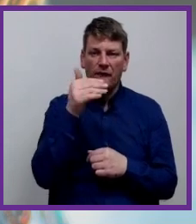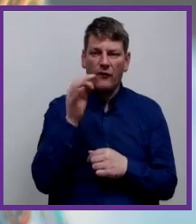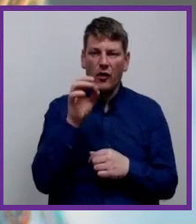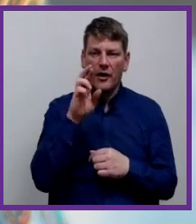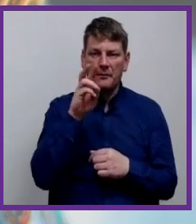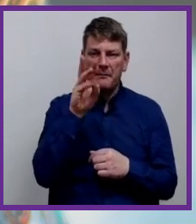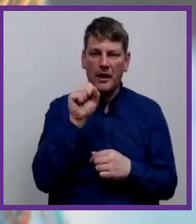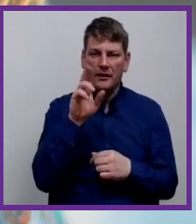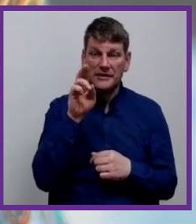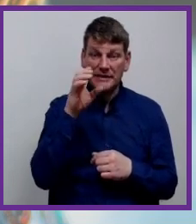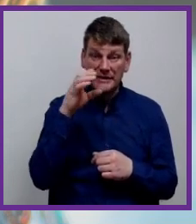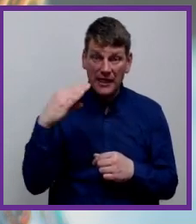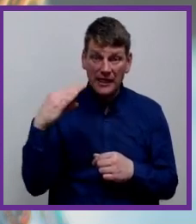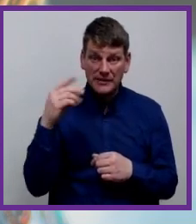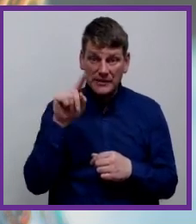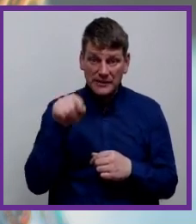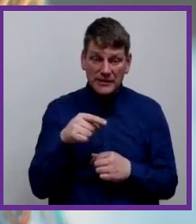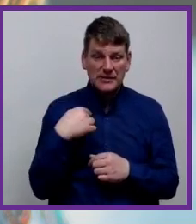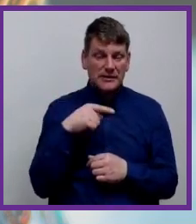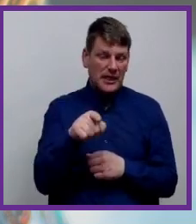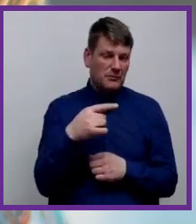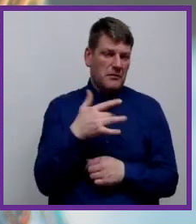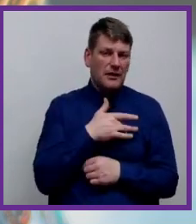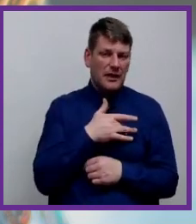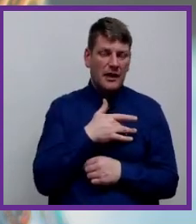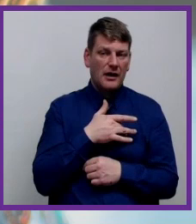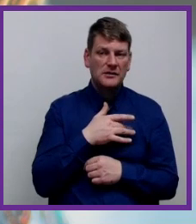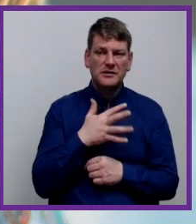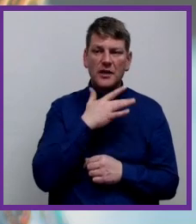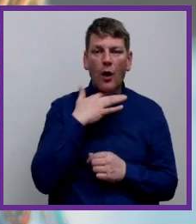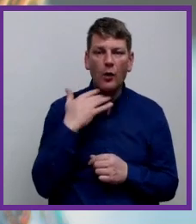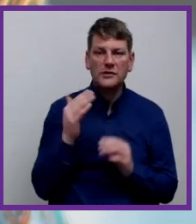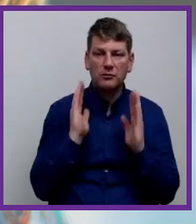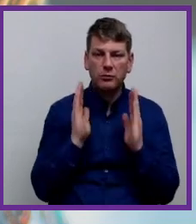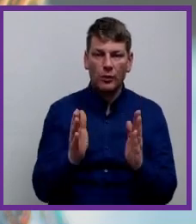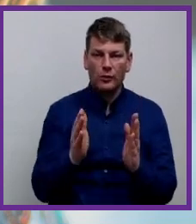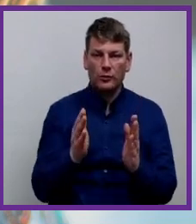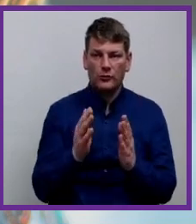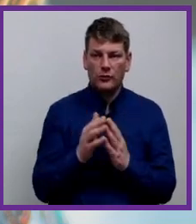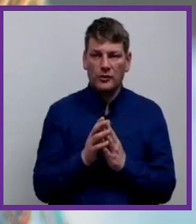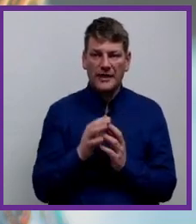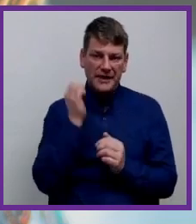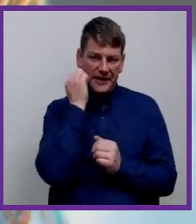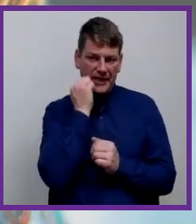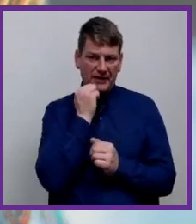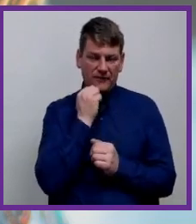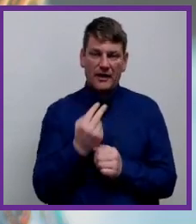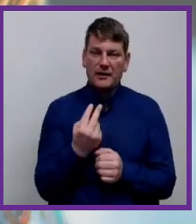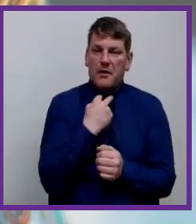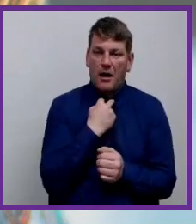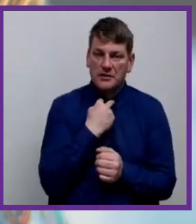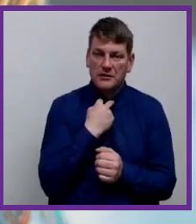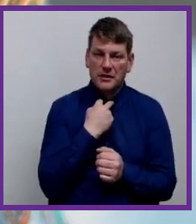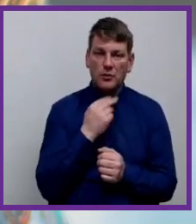tad man liekas, ka daudzi būtu dīvaini pārsteigti un